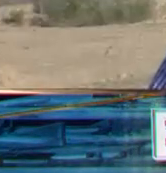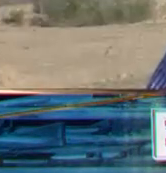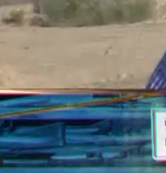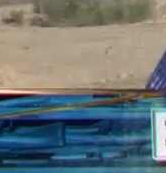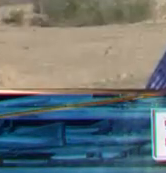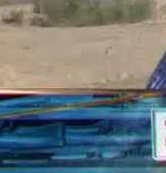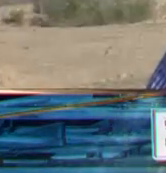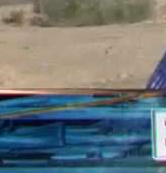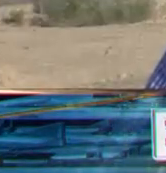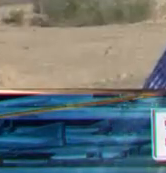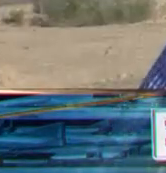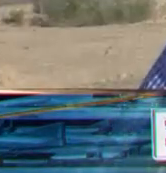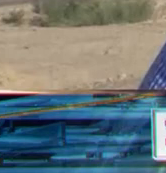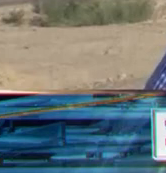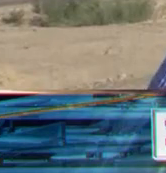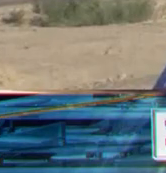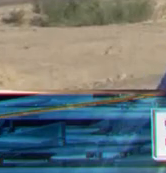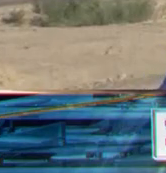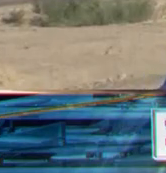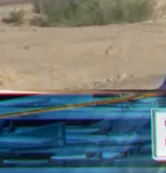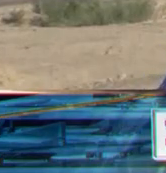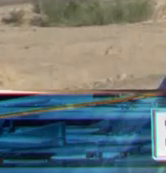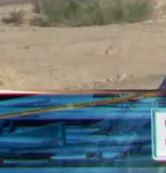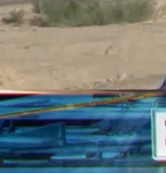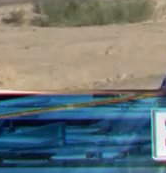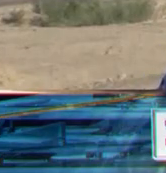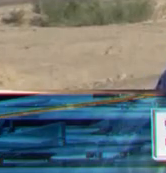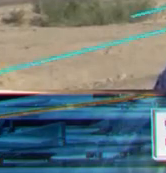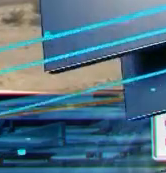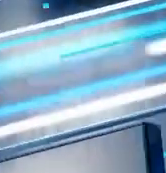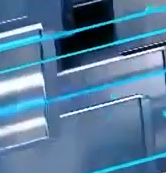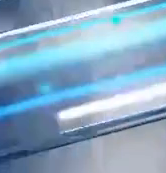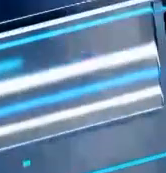осы жолдың бойында жұмыстардың барлығы қарқынды жүріп жатыр.